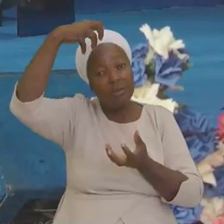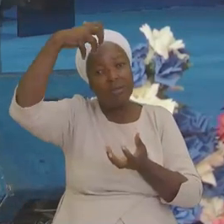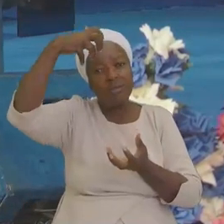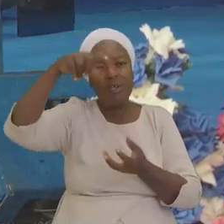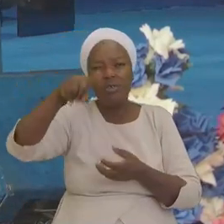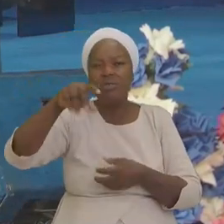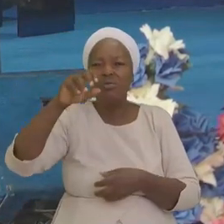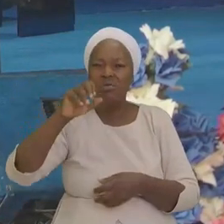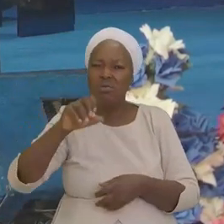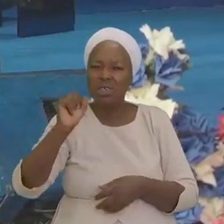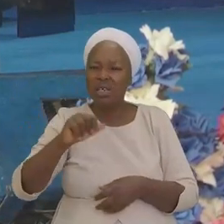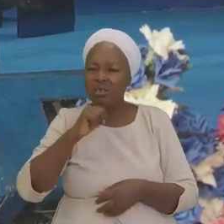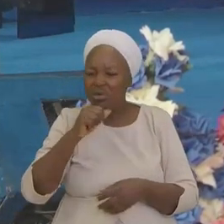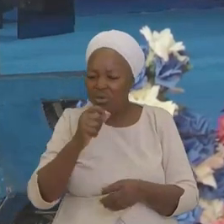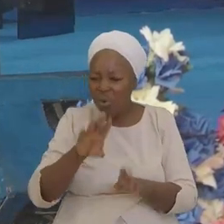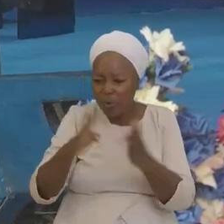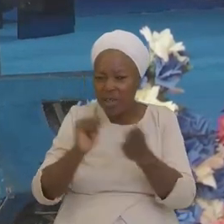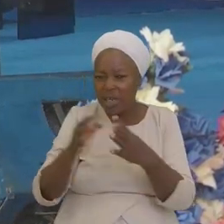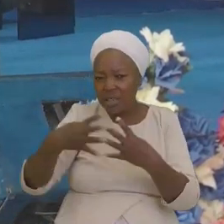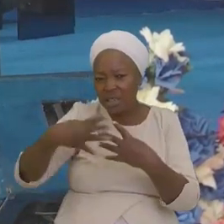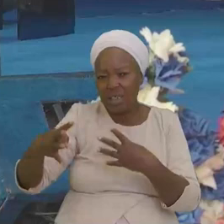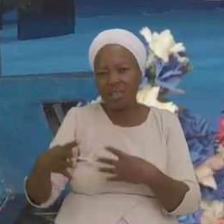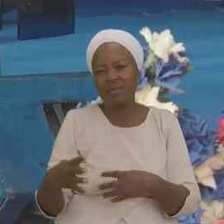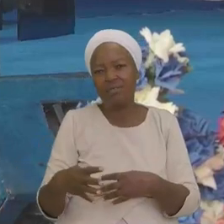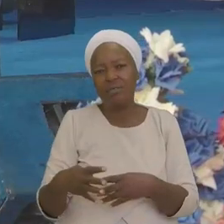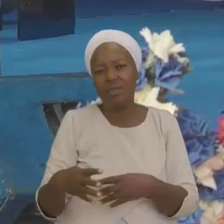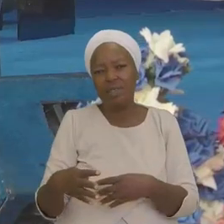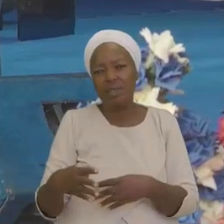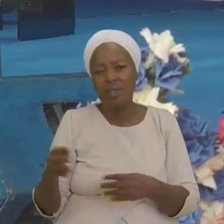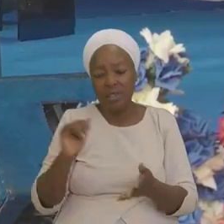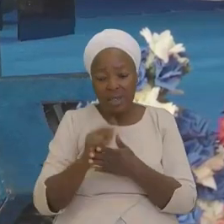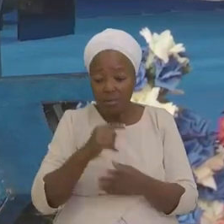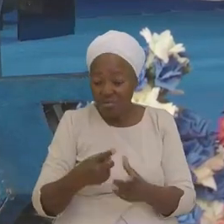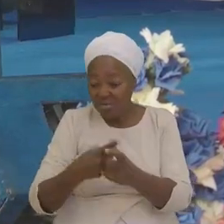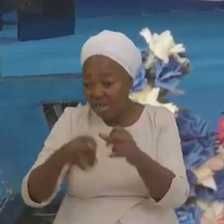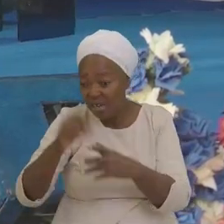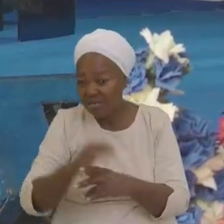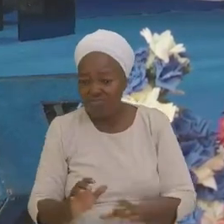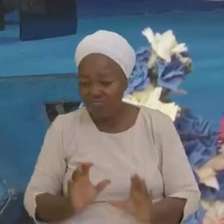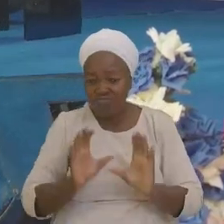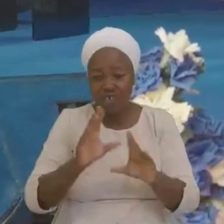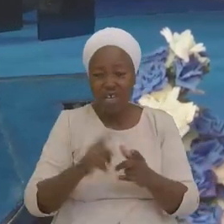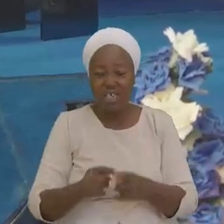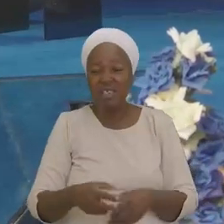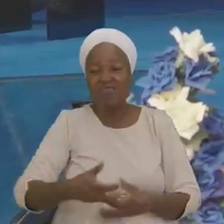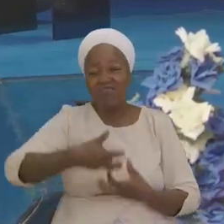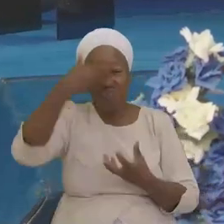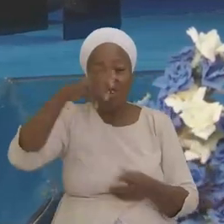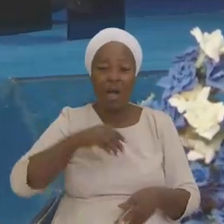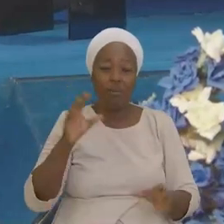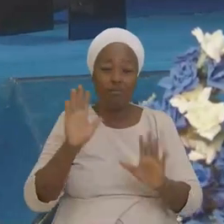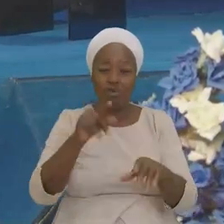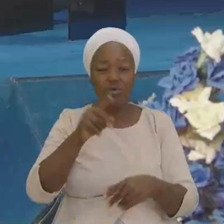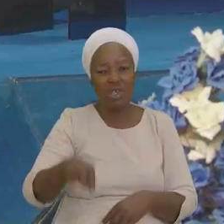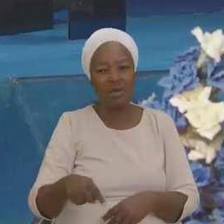Et tu veux tuer ce lion-là. Tu ne peux pas ouvrir la cage. Ce lion va sortir